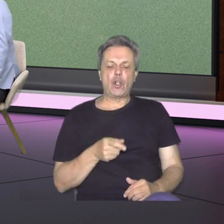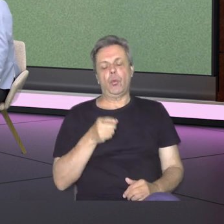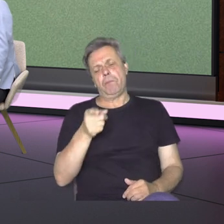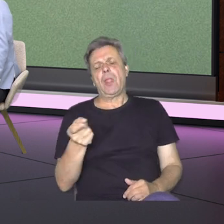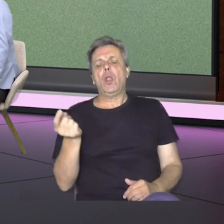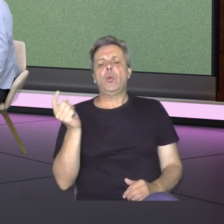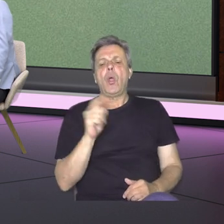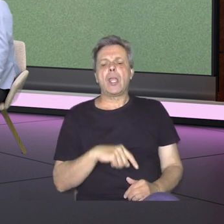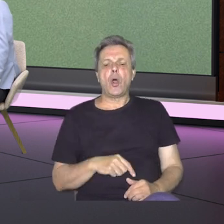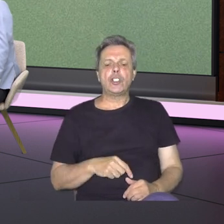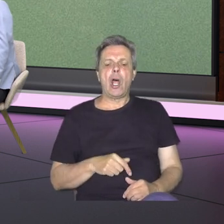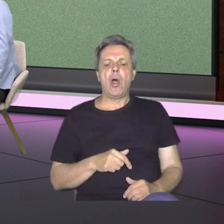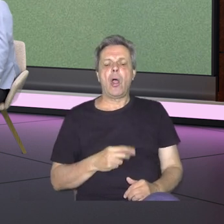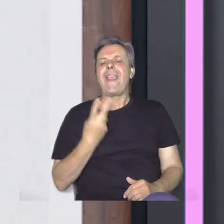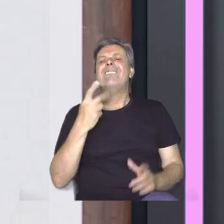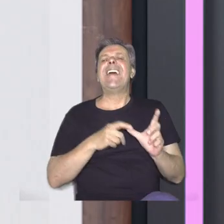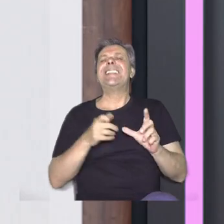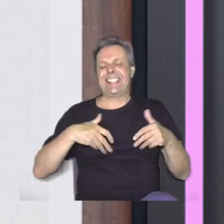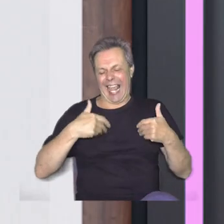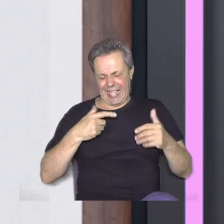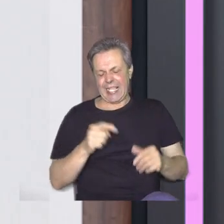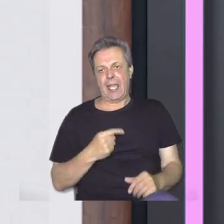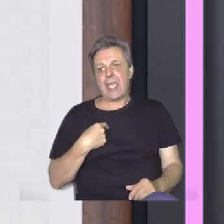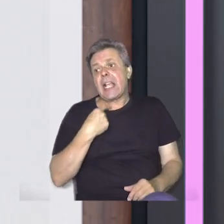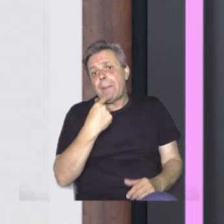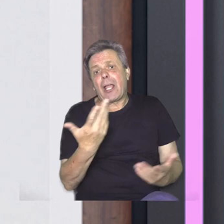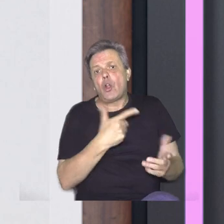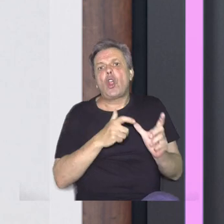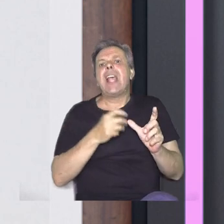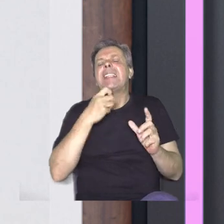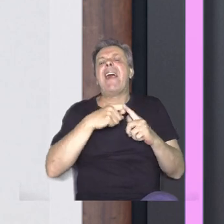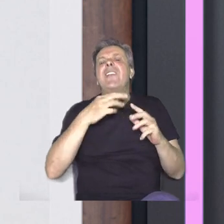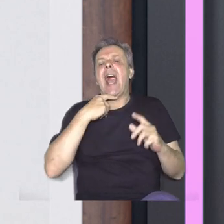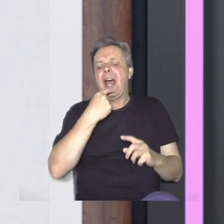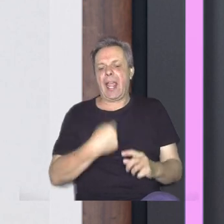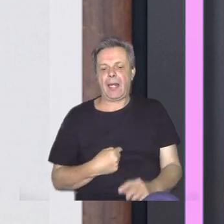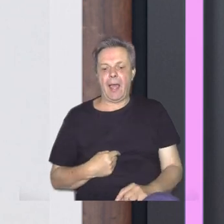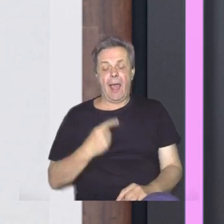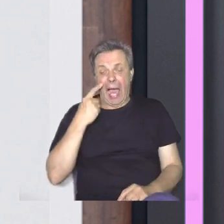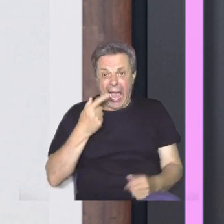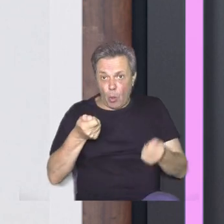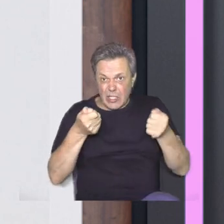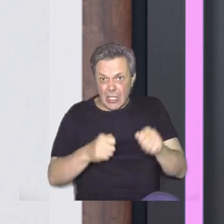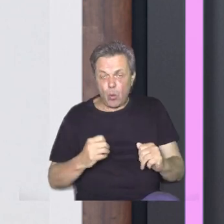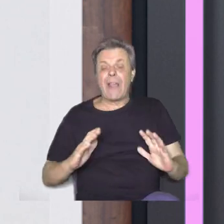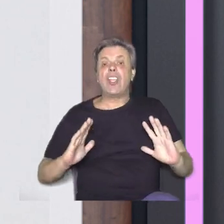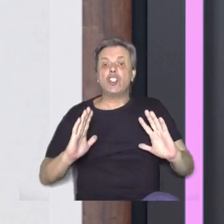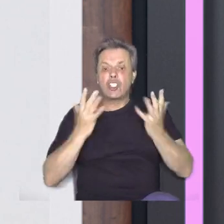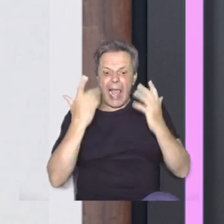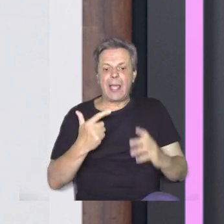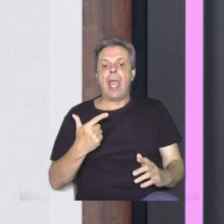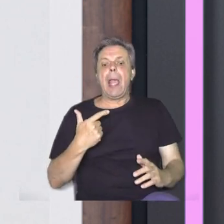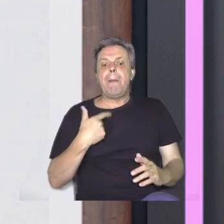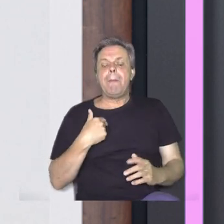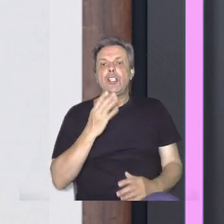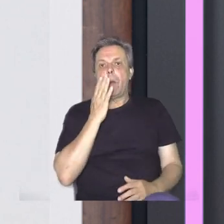je došao onda i Marko Veselica. I ja mu kažem što je Savka rekla. Ako se zaustavi štrajk,